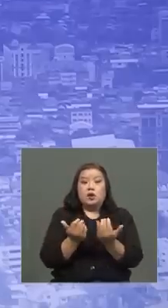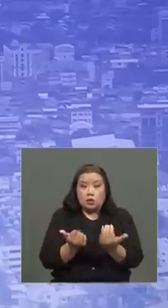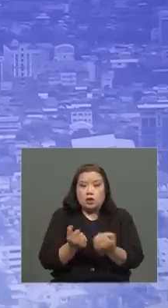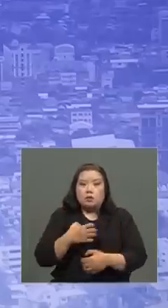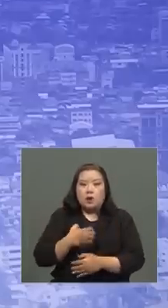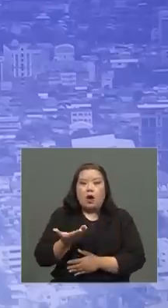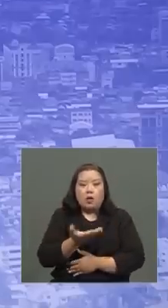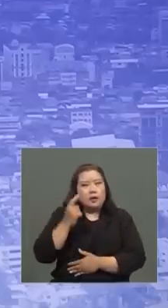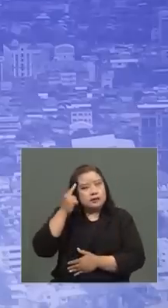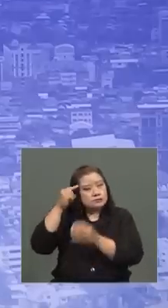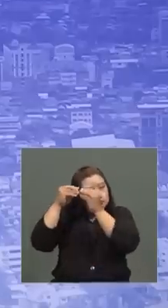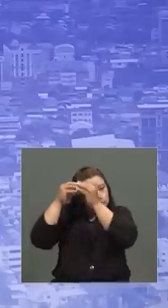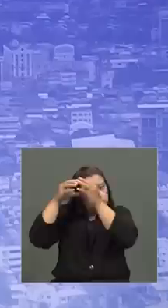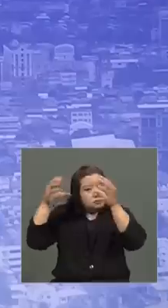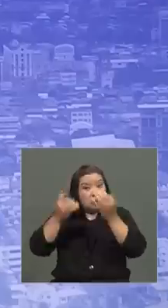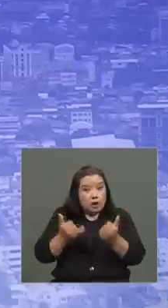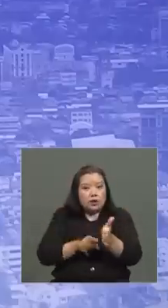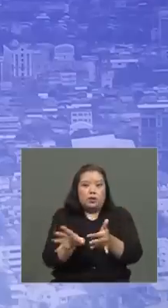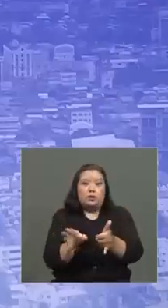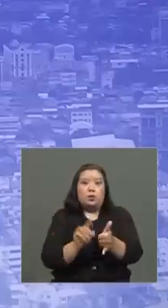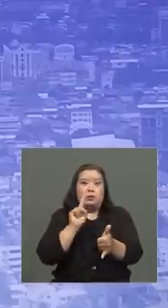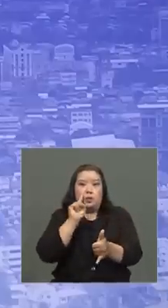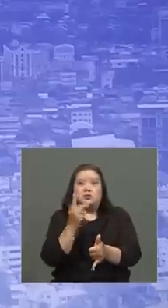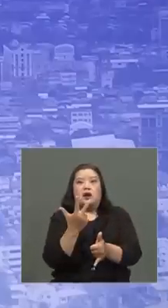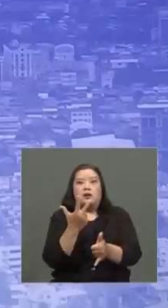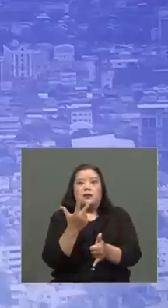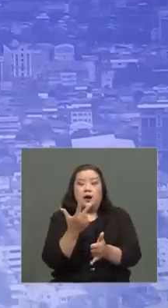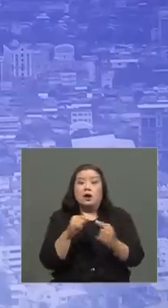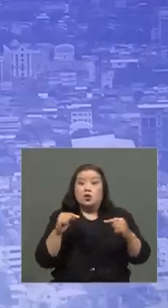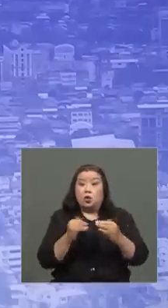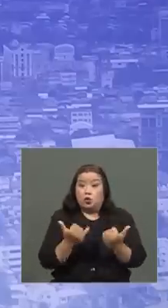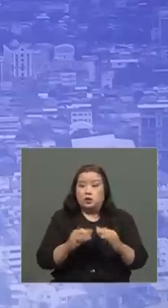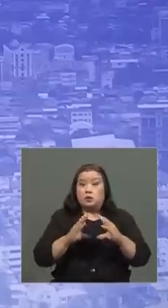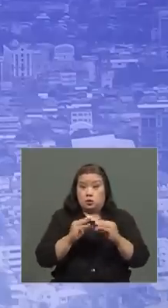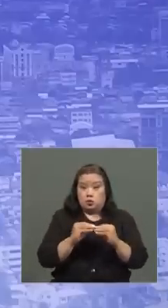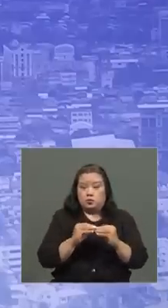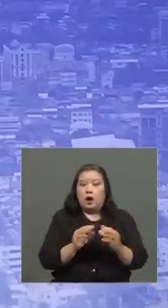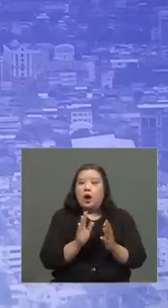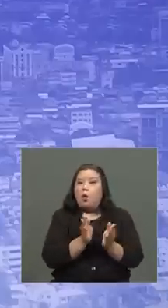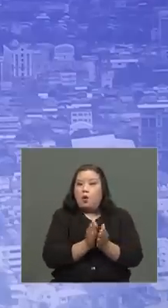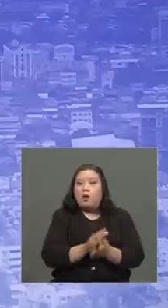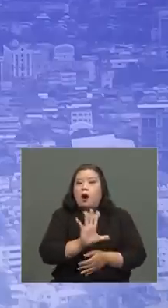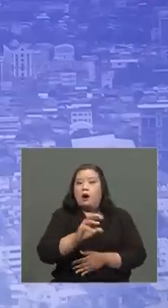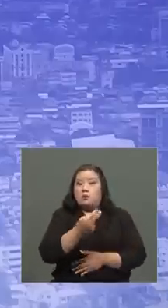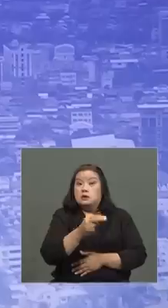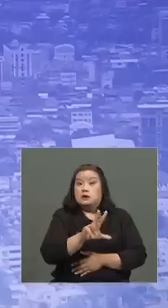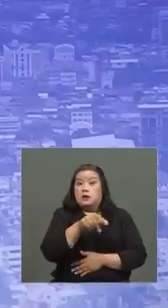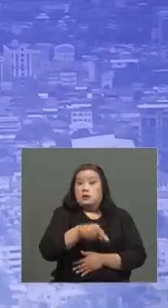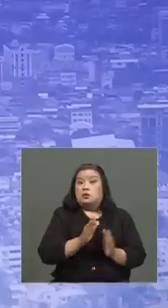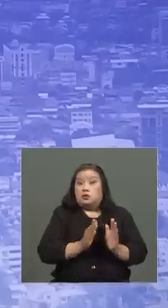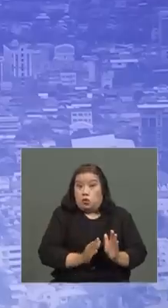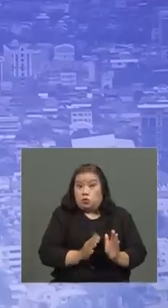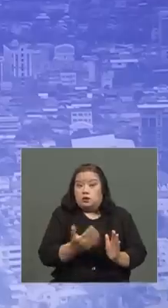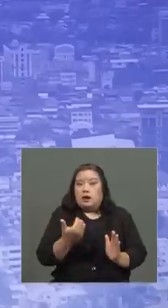เห็นภาพของเรารอบนี้นะครับซึ่งต่างที่ประชุมเอาห้าพันห้าหมื่นสามพันกว่าคนนะครับมา